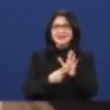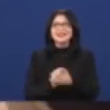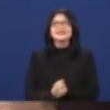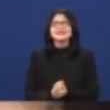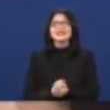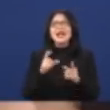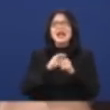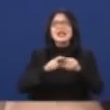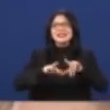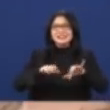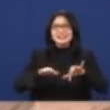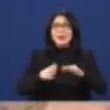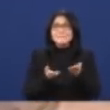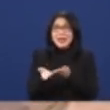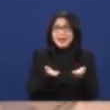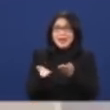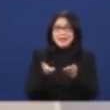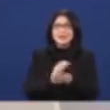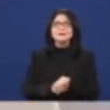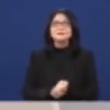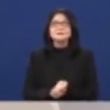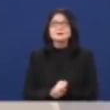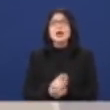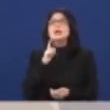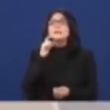melayani Oleh sebab itu